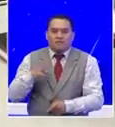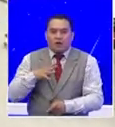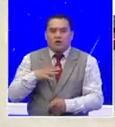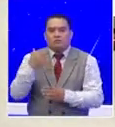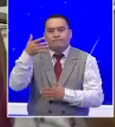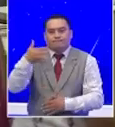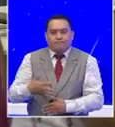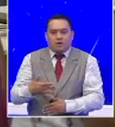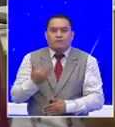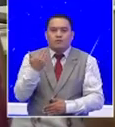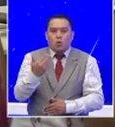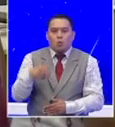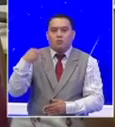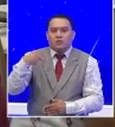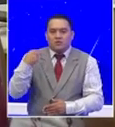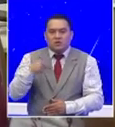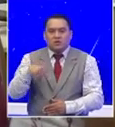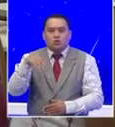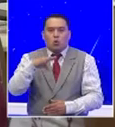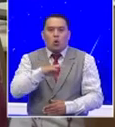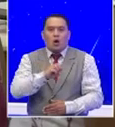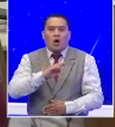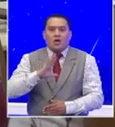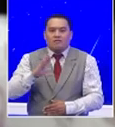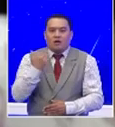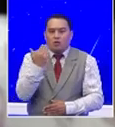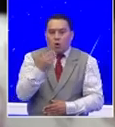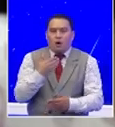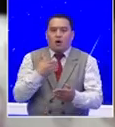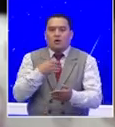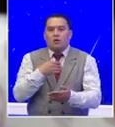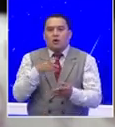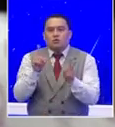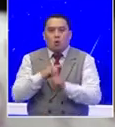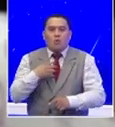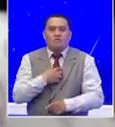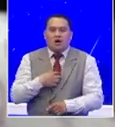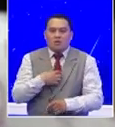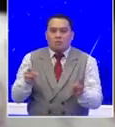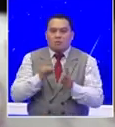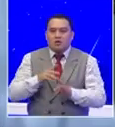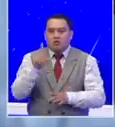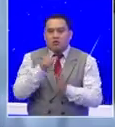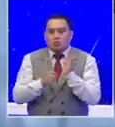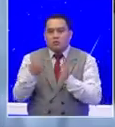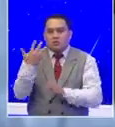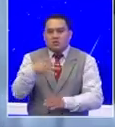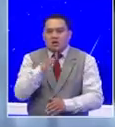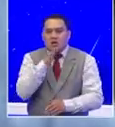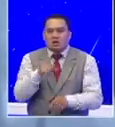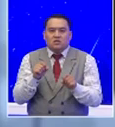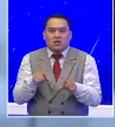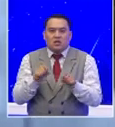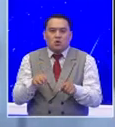оставили свои комментарии. Отметим, президент страны Касым-Жомарт Токаев отметил особую суть празднования